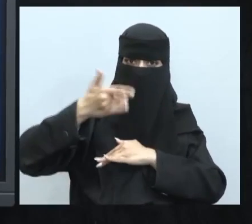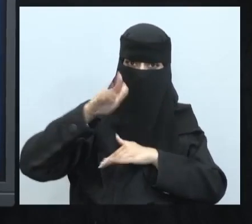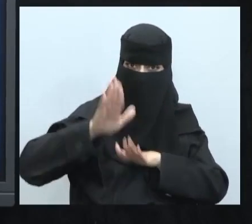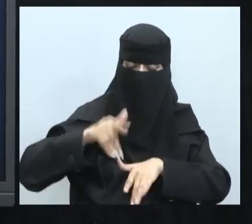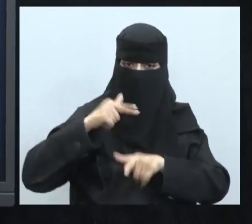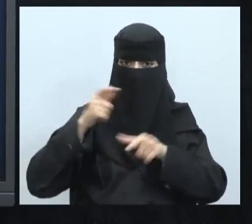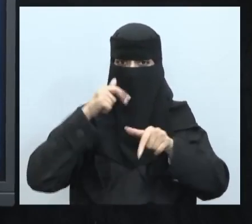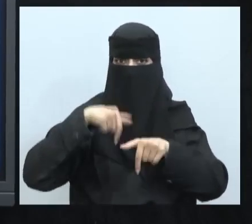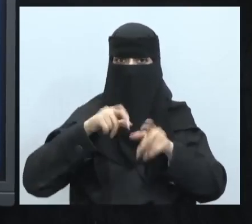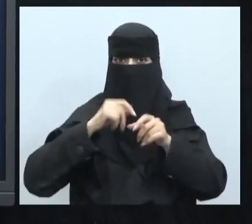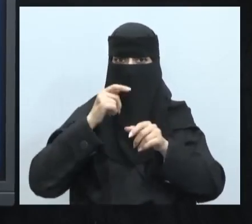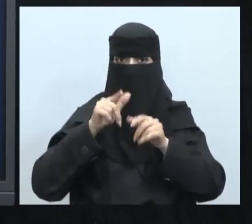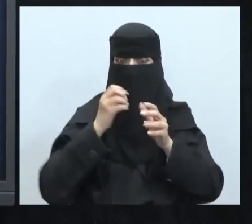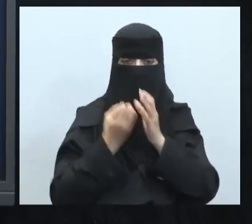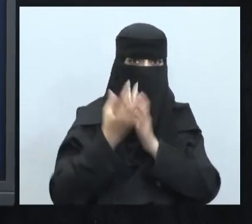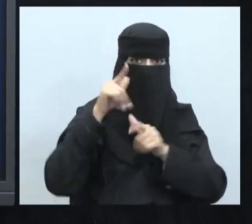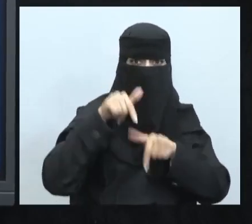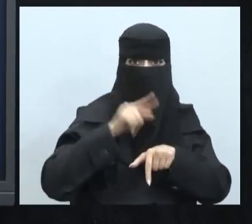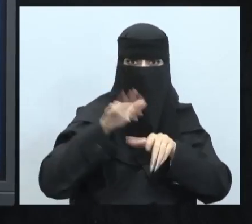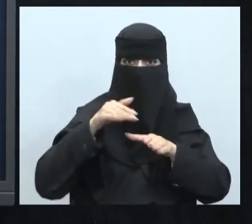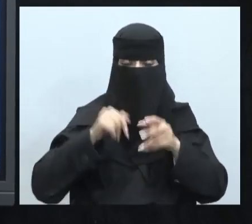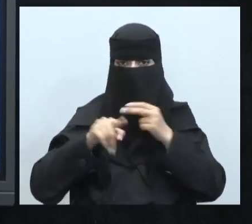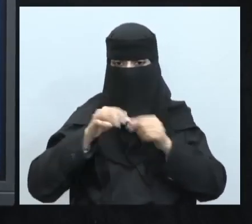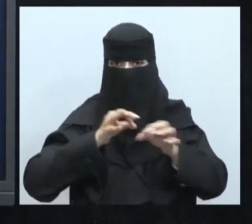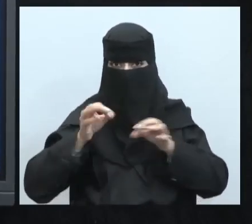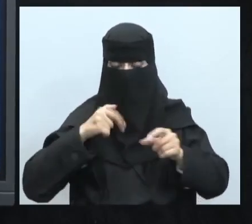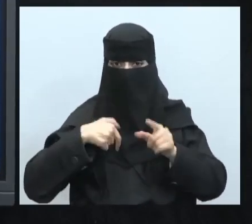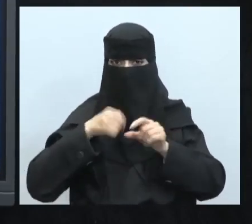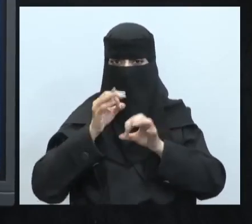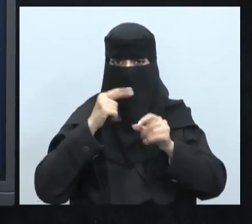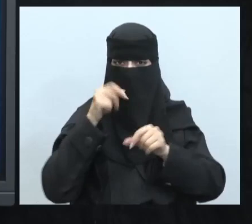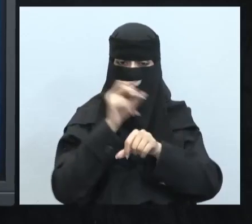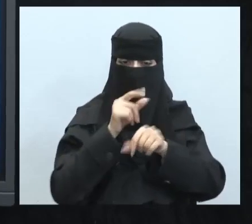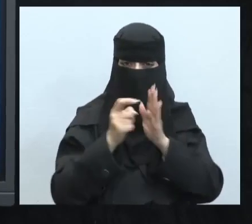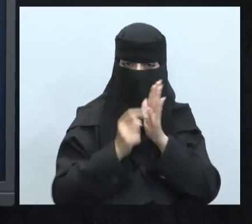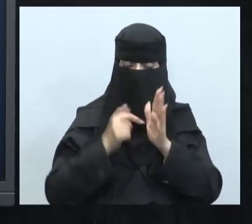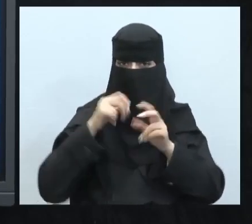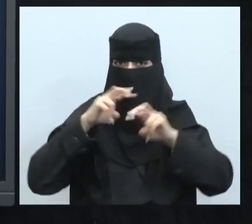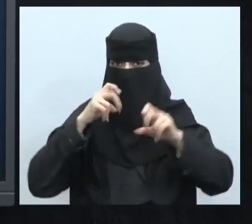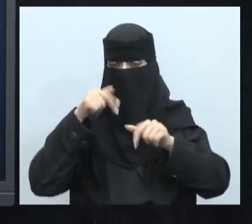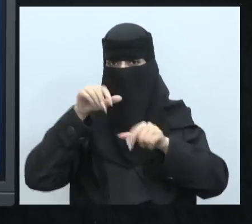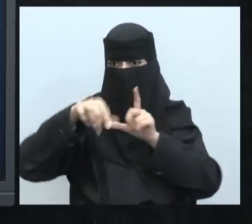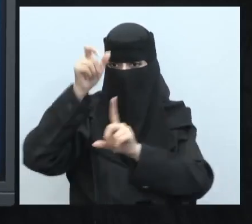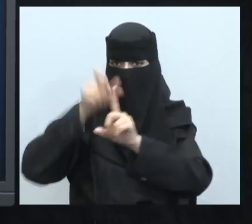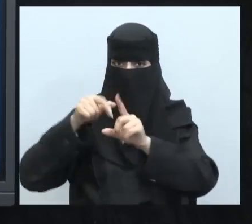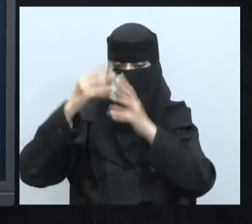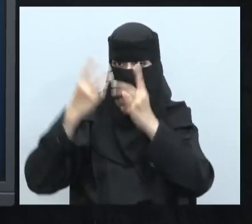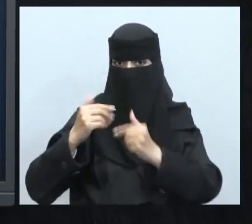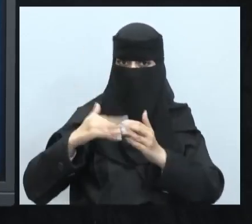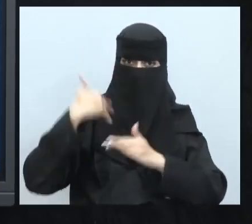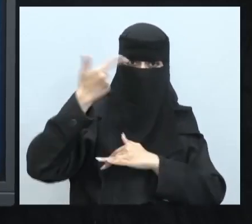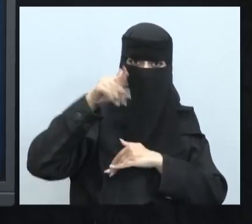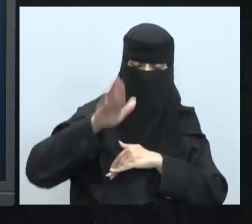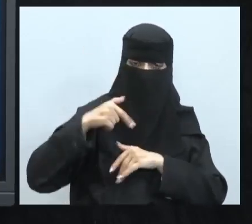الاله ايضا الاله كيف تم اكتشافها الا من خلال التخطيط والتنظيم والدراسه والبحث وايضا اختيار اشخاص مناسبين بعد ذلك